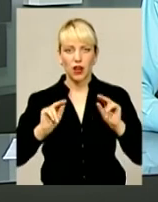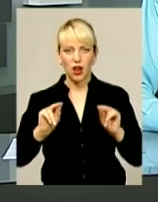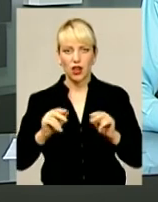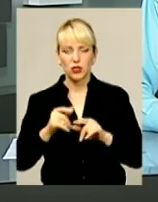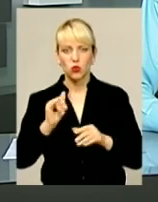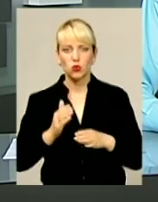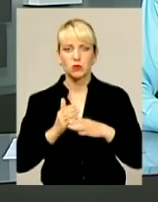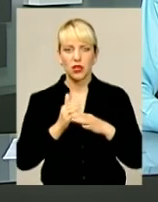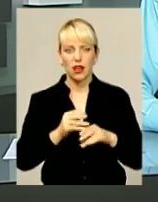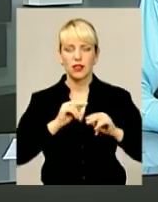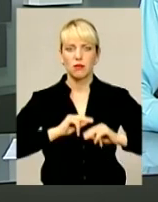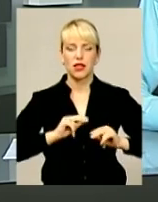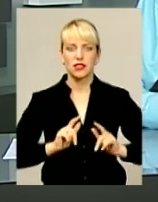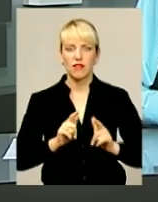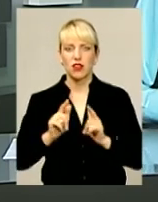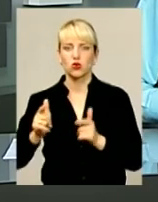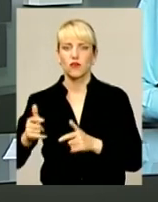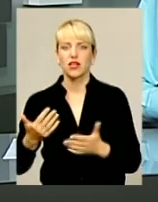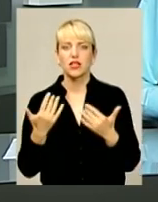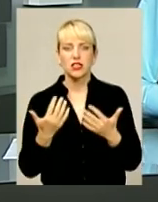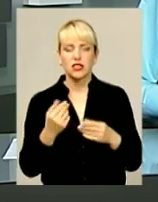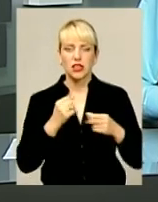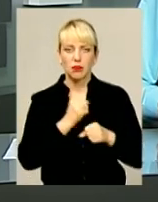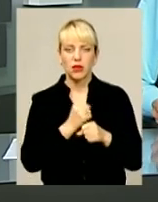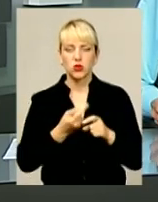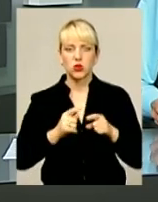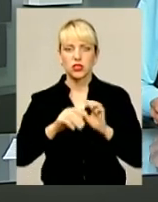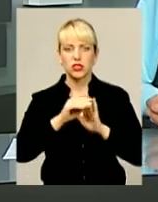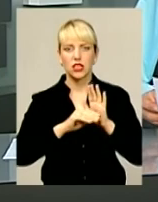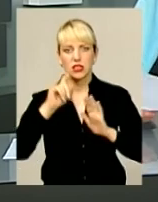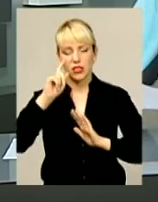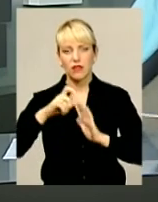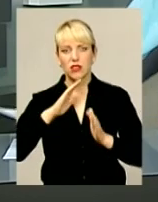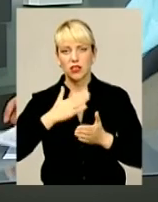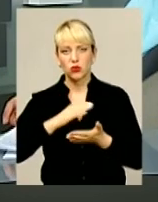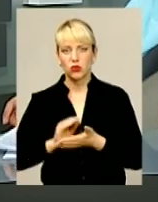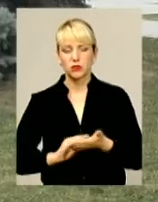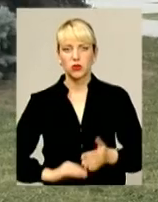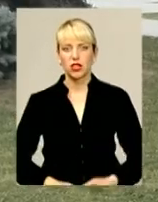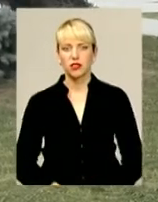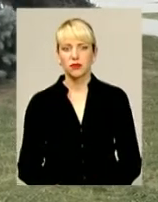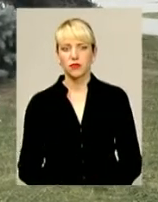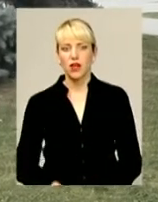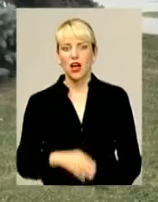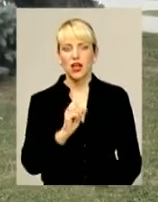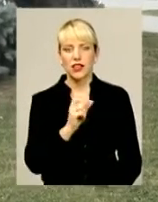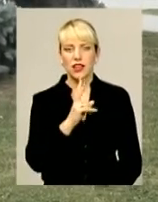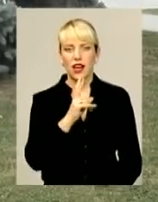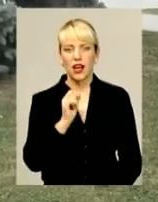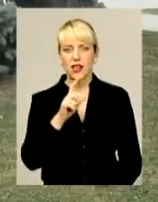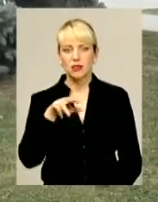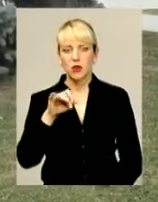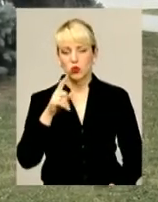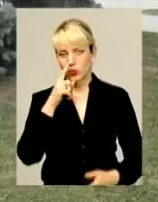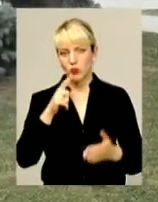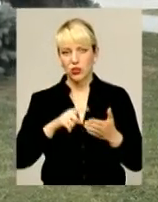сприянні працевлаштуванню. Та наскільки працює ця схема, дізнавалась Анна Михайловська. Андрій Казмірчук потрапив в